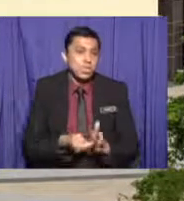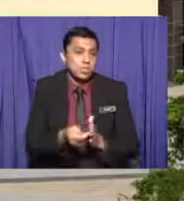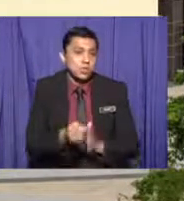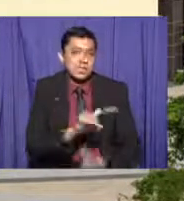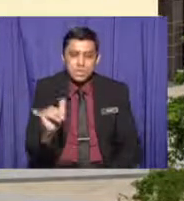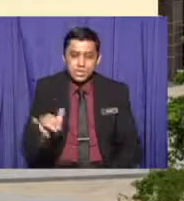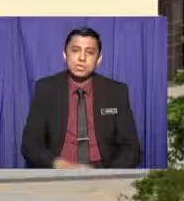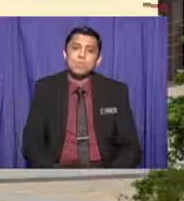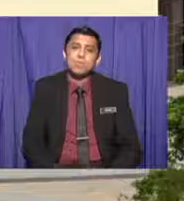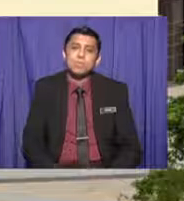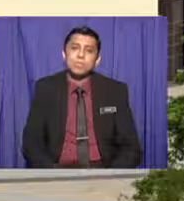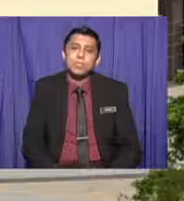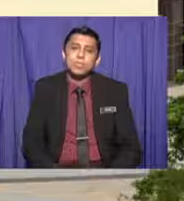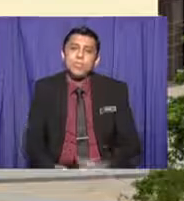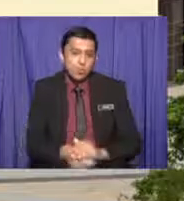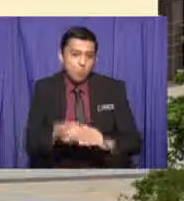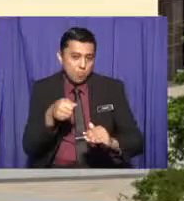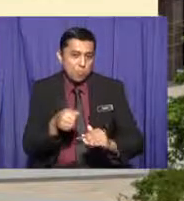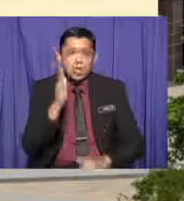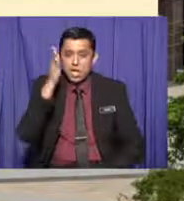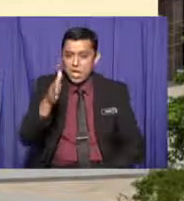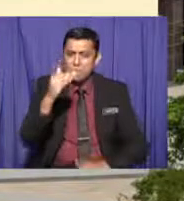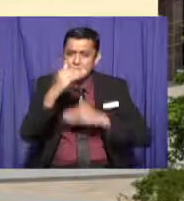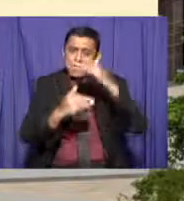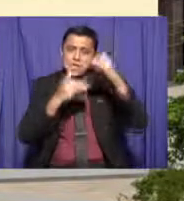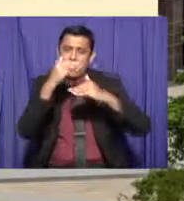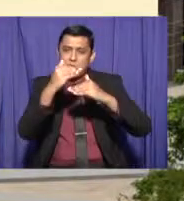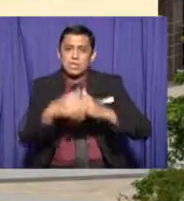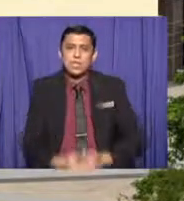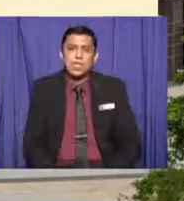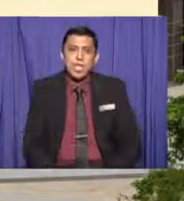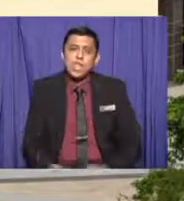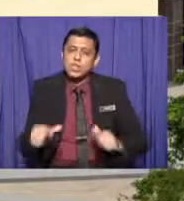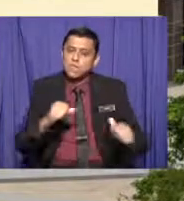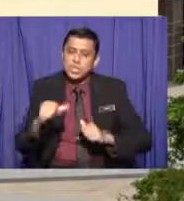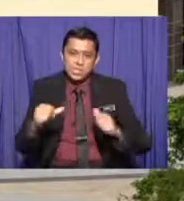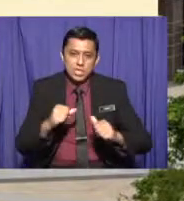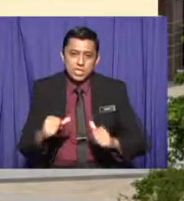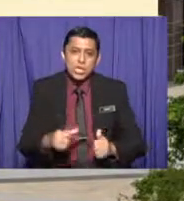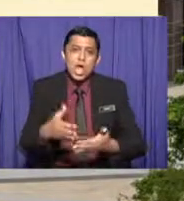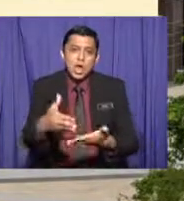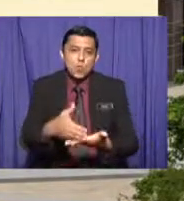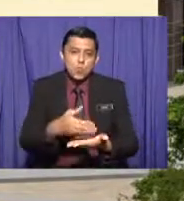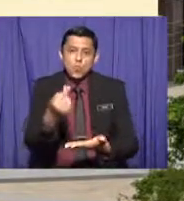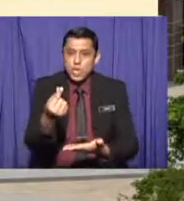Seterusnya, aktiviti penyeludupan akan meningkatkan lagi kegiatan rasuah.